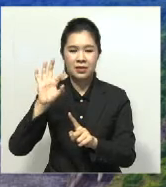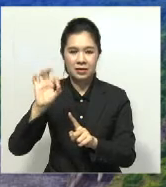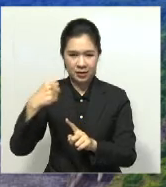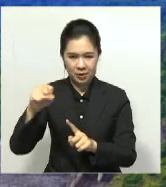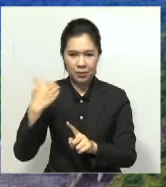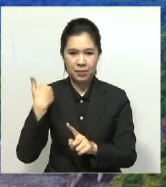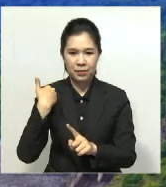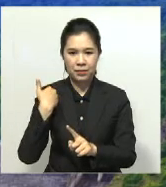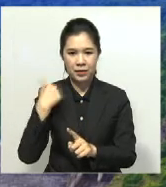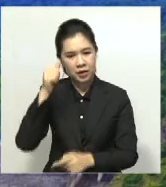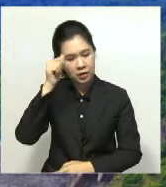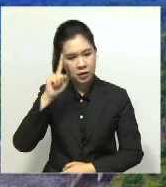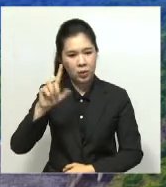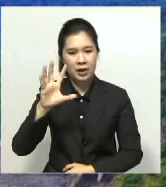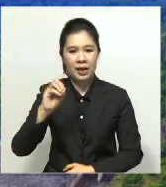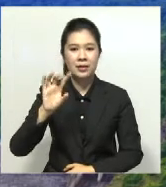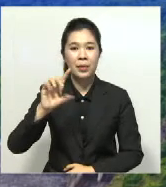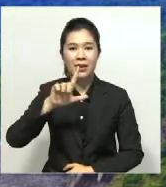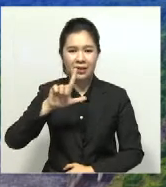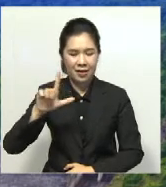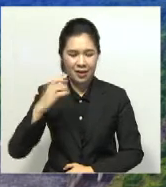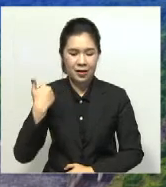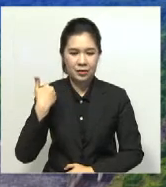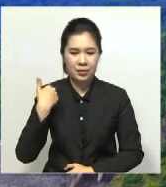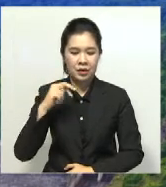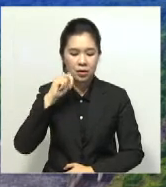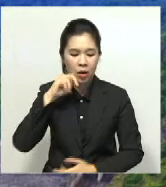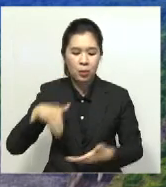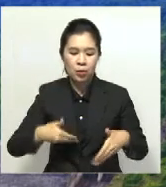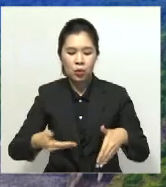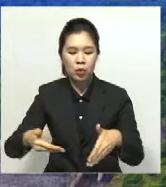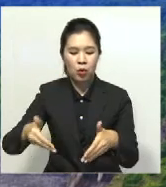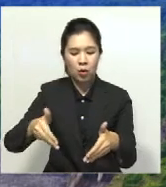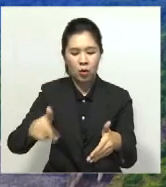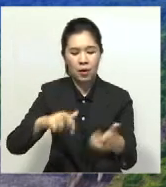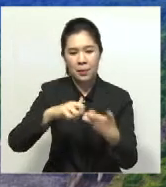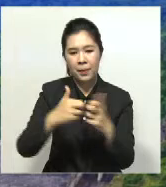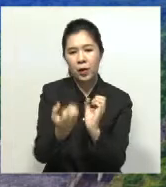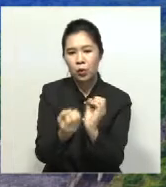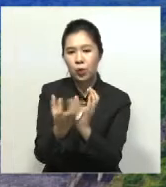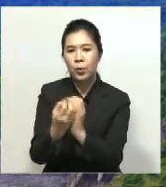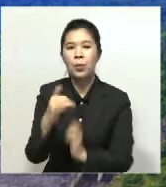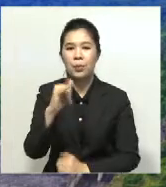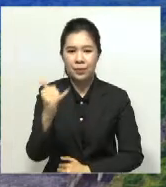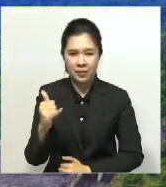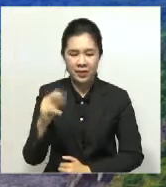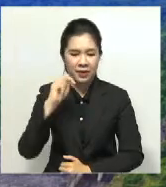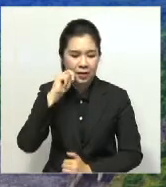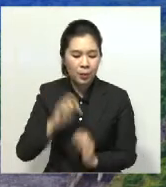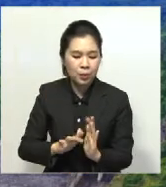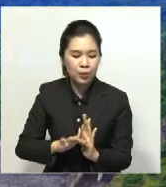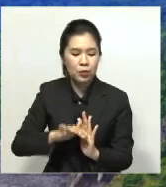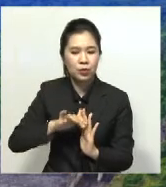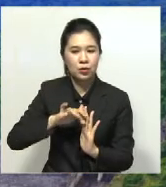วันละ58ล้านลูกบาศก์เมตรอาจมีพื้นที่ลุ่มต่ำบริเวณริมแม่น้ำบางแห่งที่ได้รับผลกระทบจากระดับน้ำ